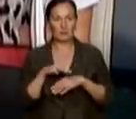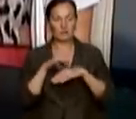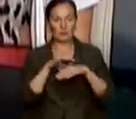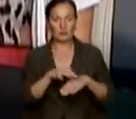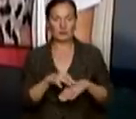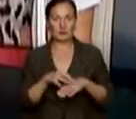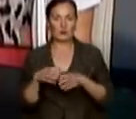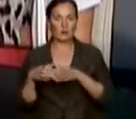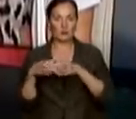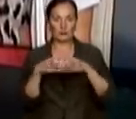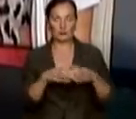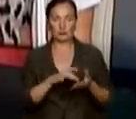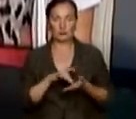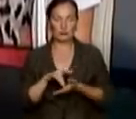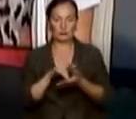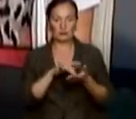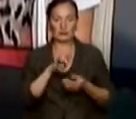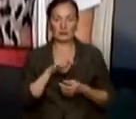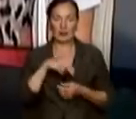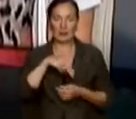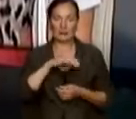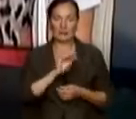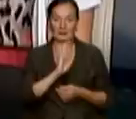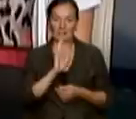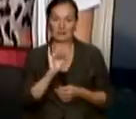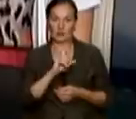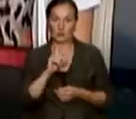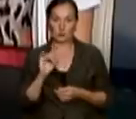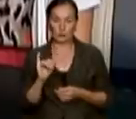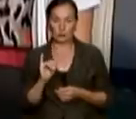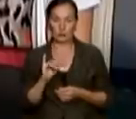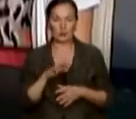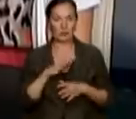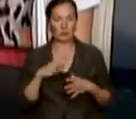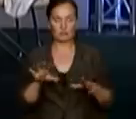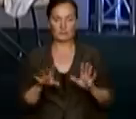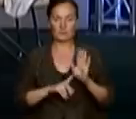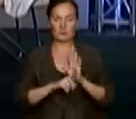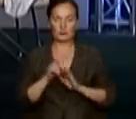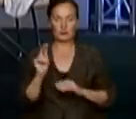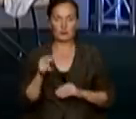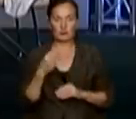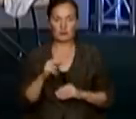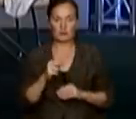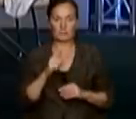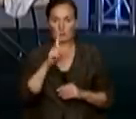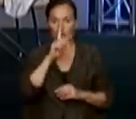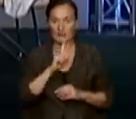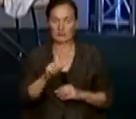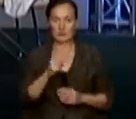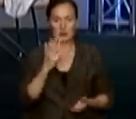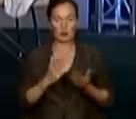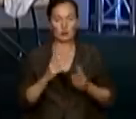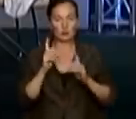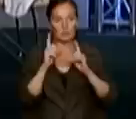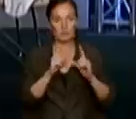в принципі, на Пивиху практично ми не були. Це тільки на початку червня місяця. І зазвичай ми, якщо їдемо Пивиху,